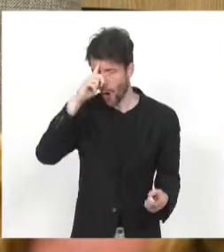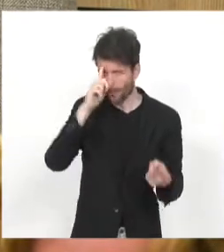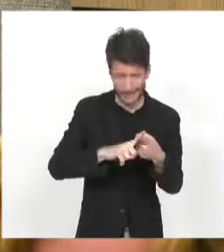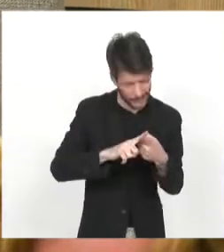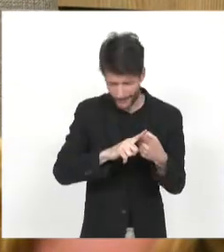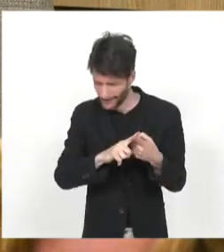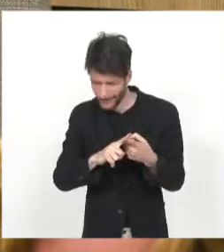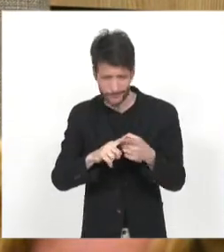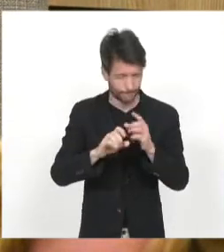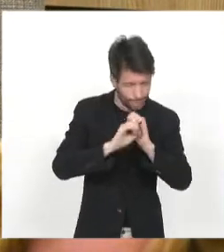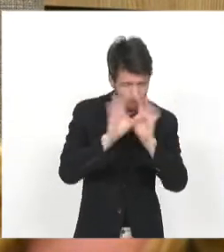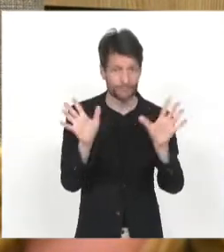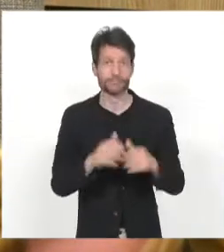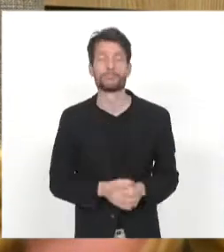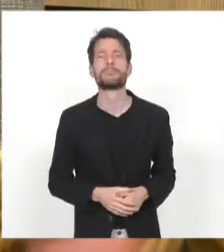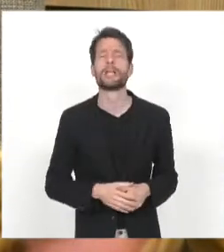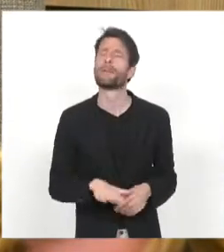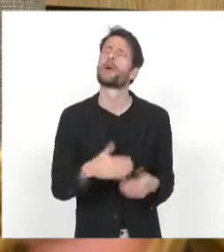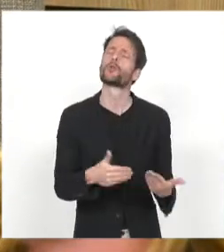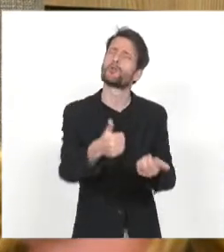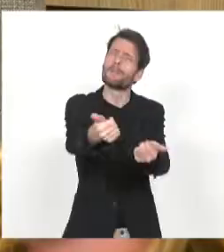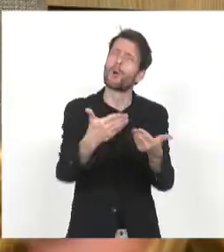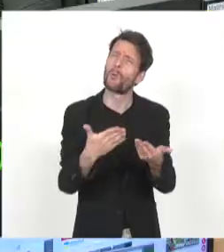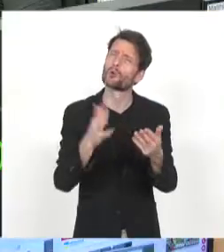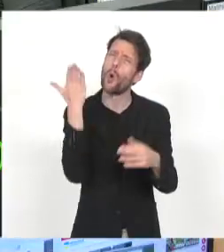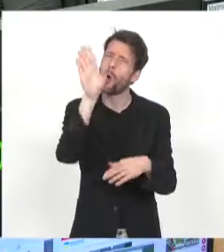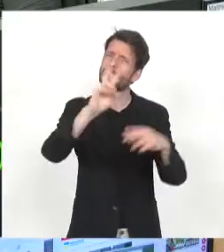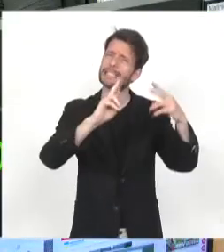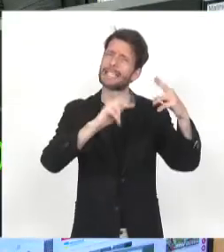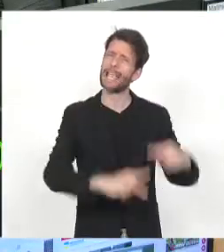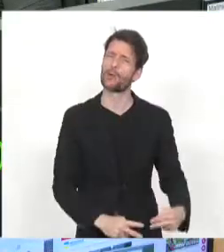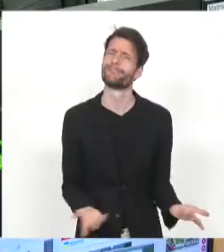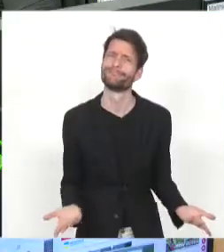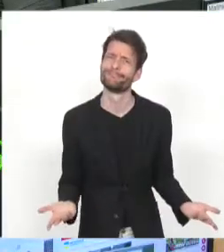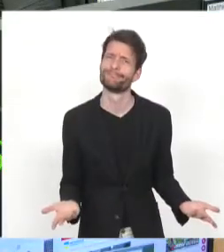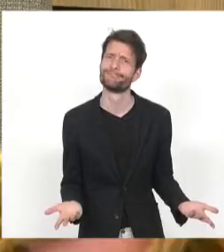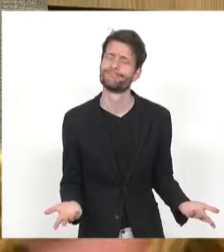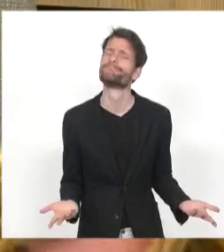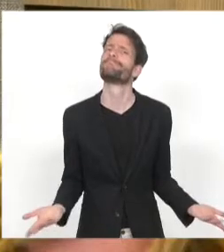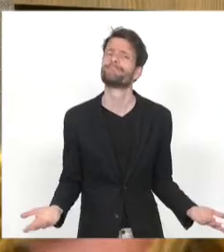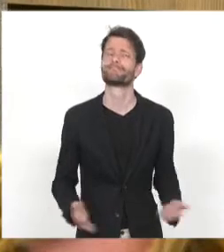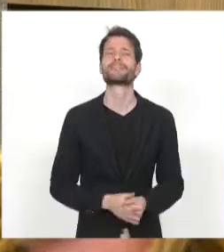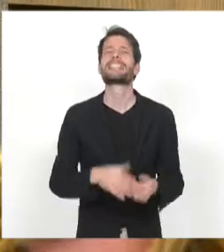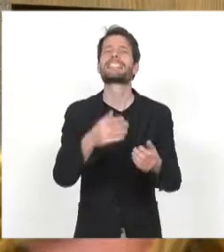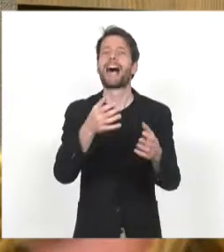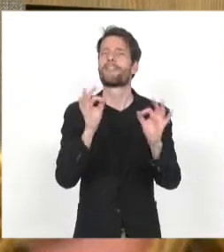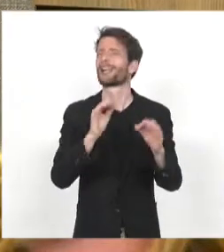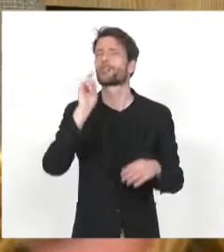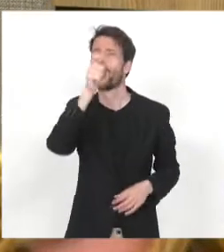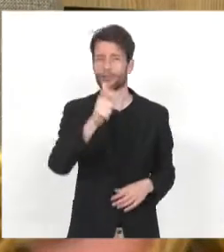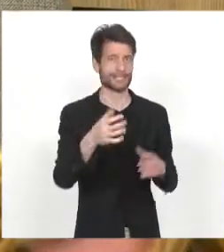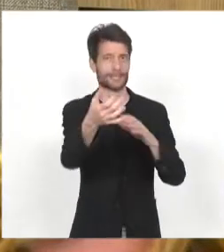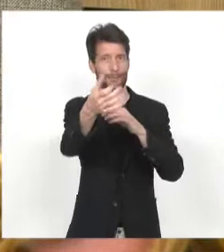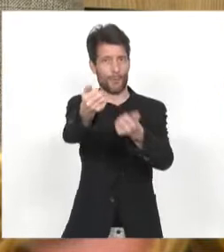approfondie. Que dire alors du scénario que vous nous proposez aujourd'hui ? Commençons par la cohérence. Vous proposez un périmètre couvrant l'ensemble